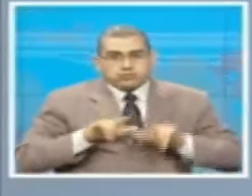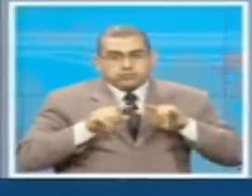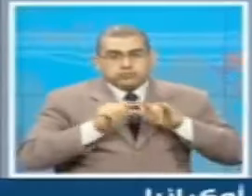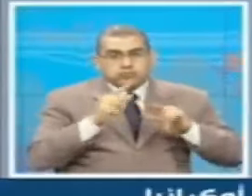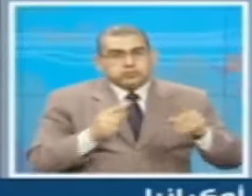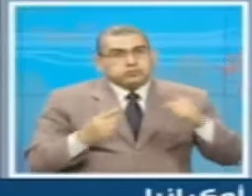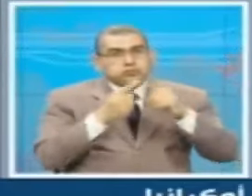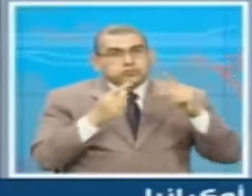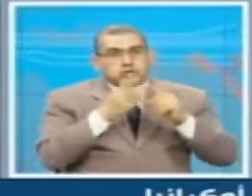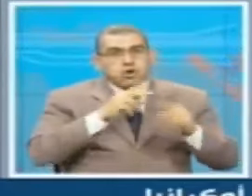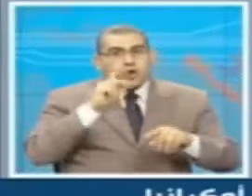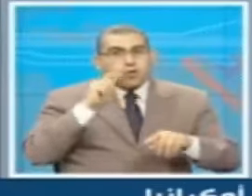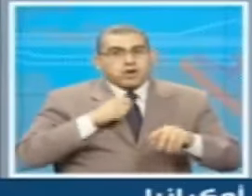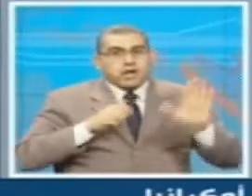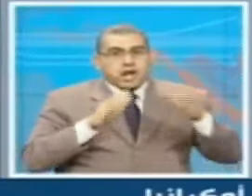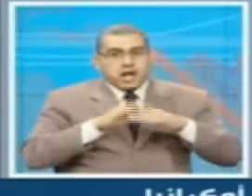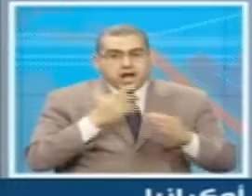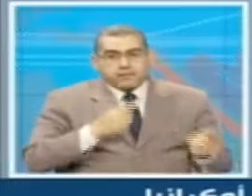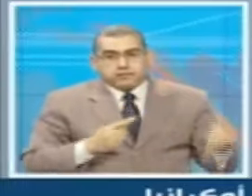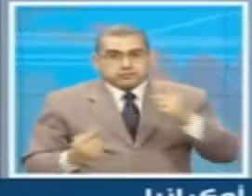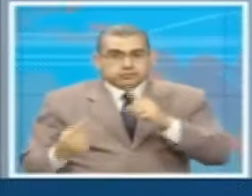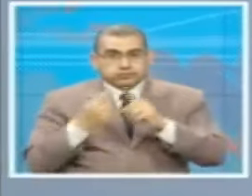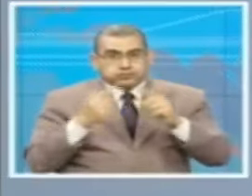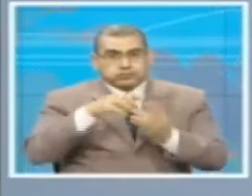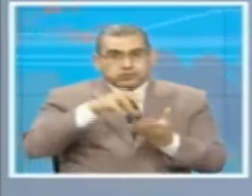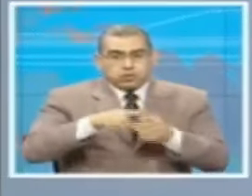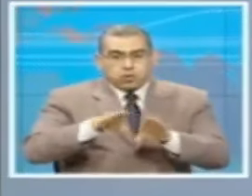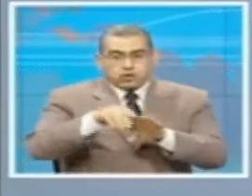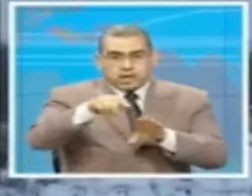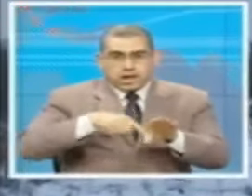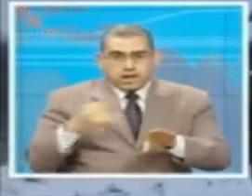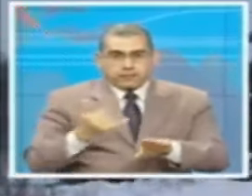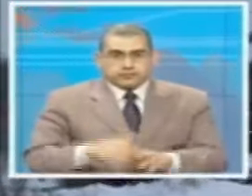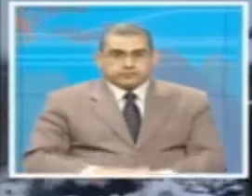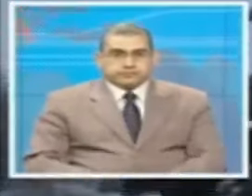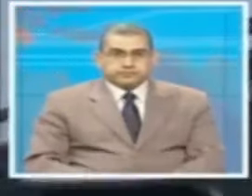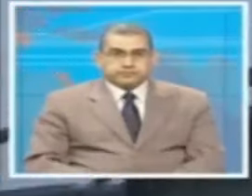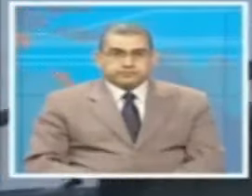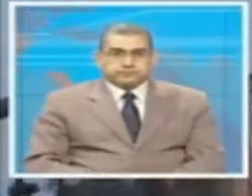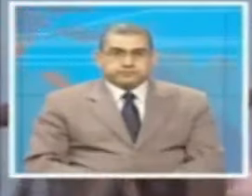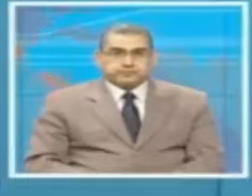مسيرة أطلقتها أوكرانيا فوق منطقة روستوف القريبة من الحدود مع أوكرانيا.